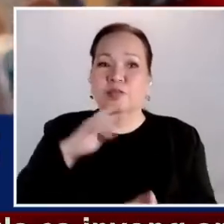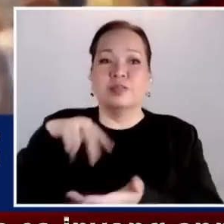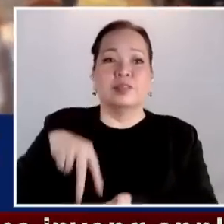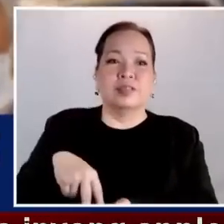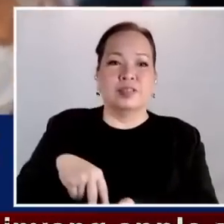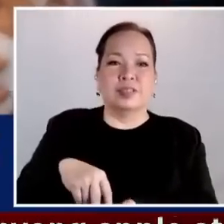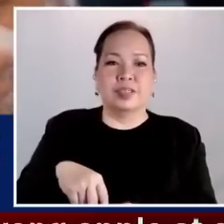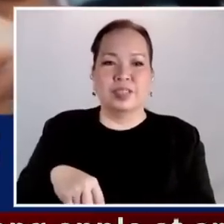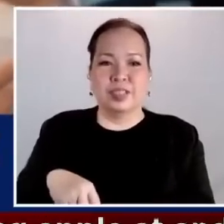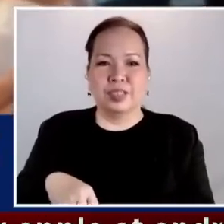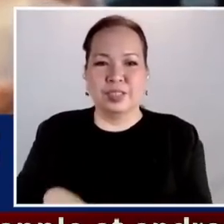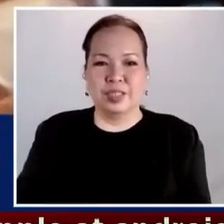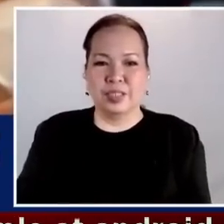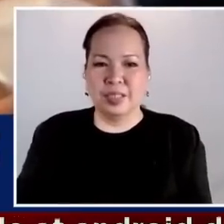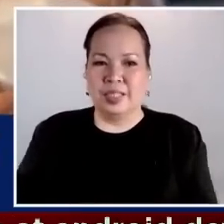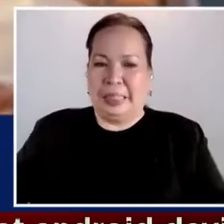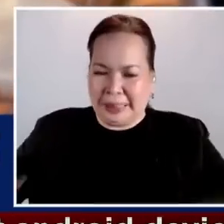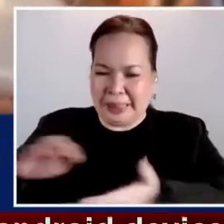Point of order.